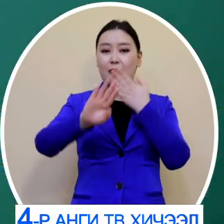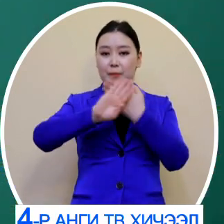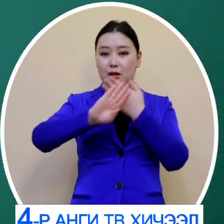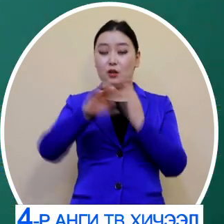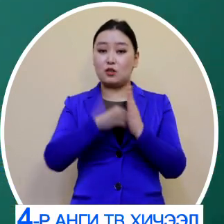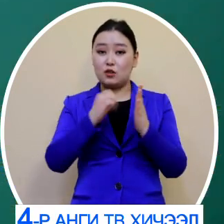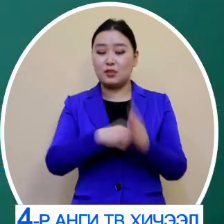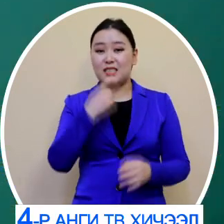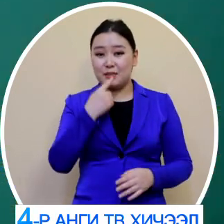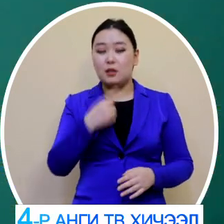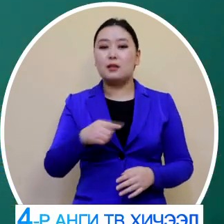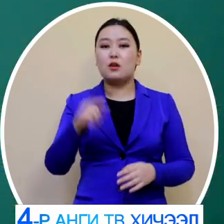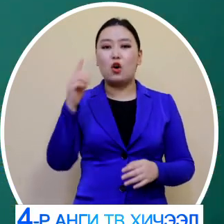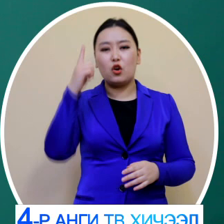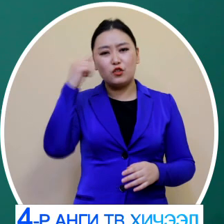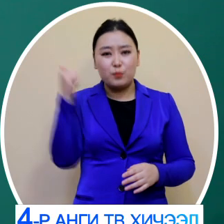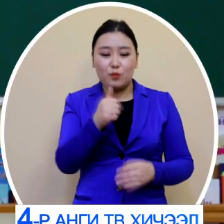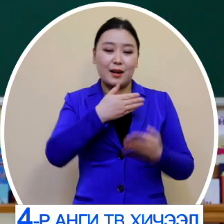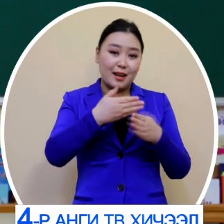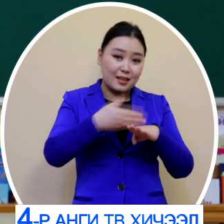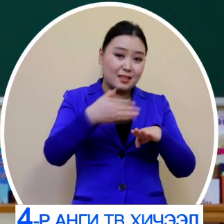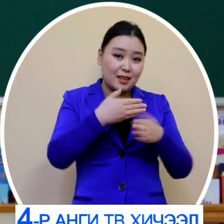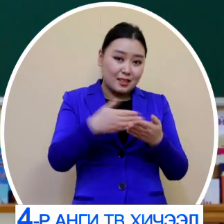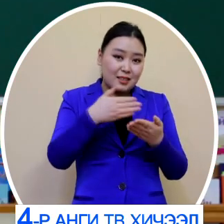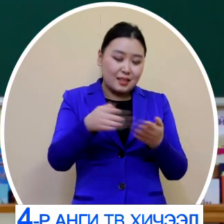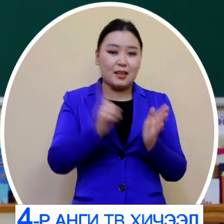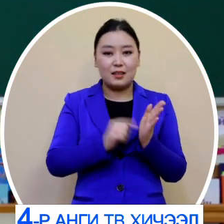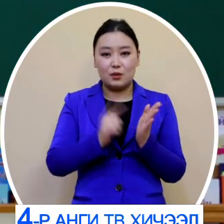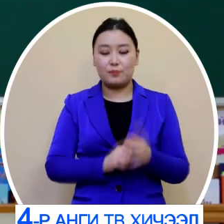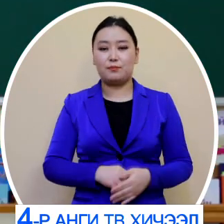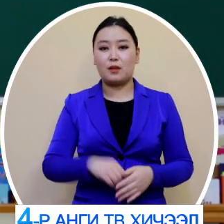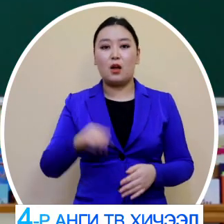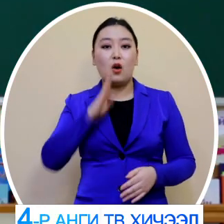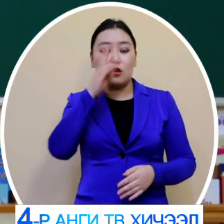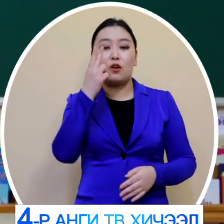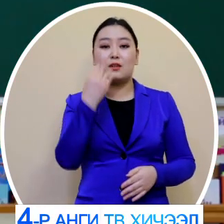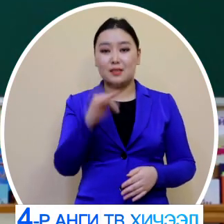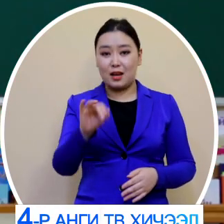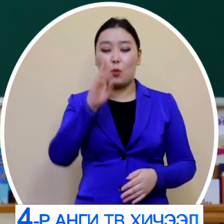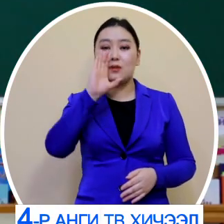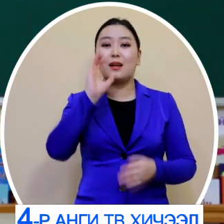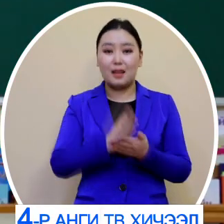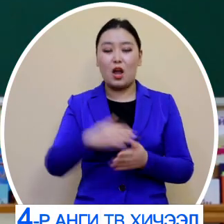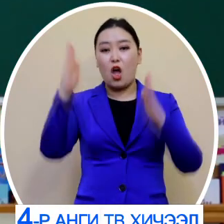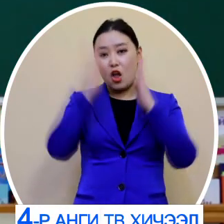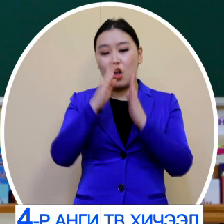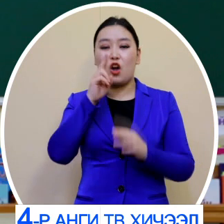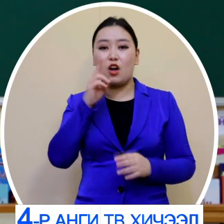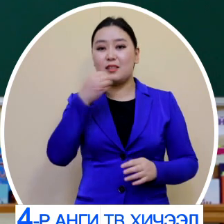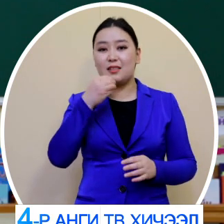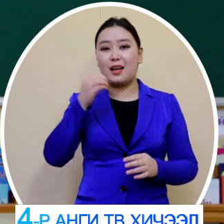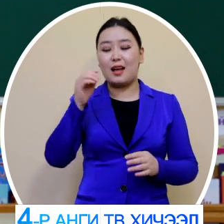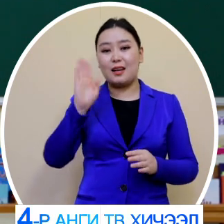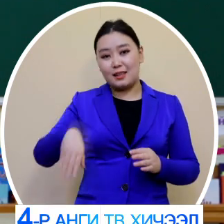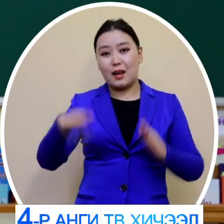ингээд бол хүүхдүүд та бүхэн шүдээ тогтмол арчлаарай. Шүдээ арчлахдаа өглөө цайгаа уусныхаа дараа орой унтахынхаа өмнө шүдээ